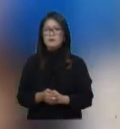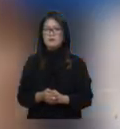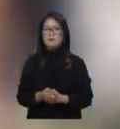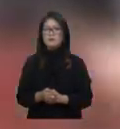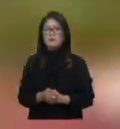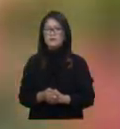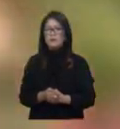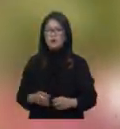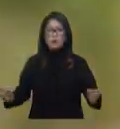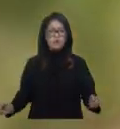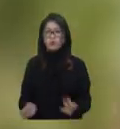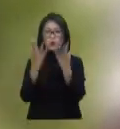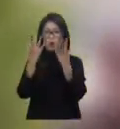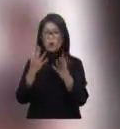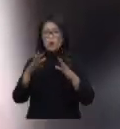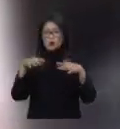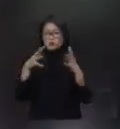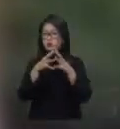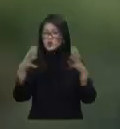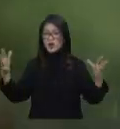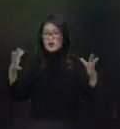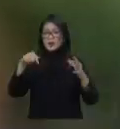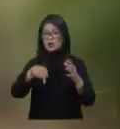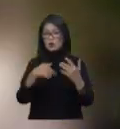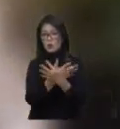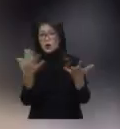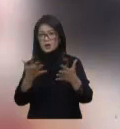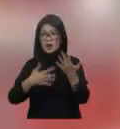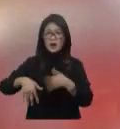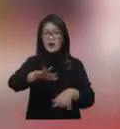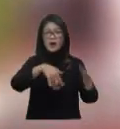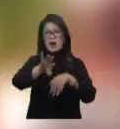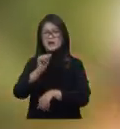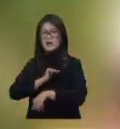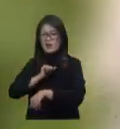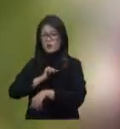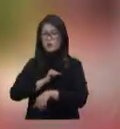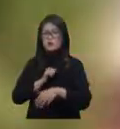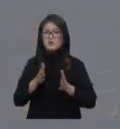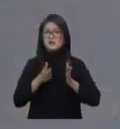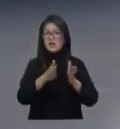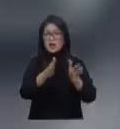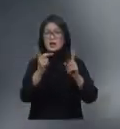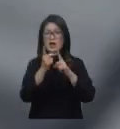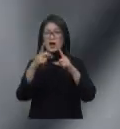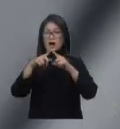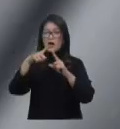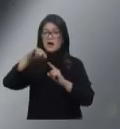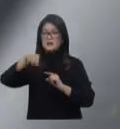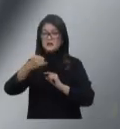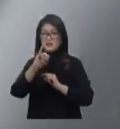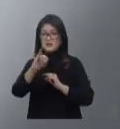Ledakan besar terjadi membuat sebuah agen gas LPG dan distributor briket batubara di Jalan Haji Naman, Pondok Kelapa Duren Sawit, Jakarta Timur